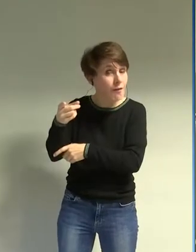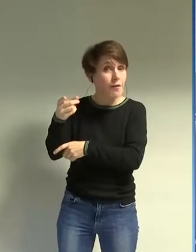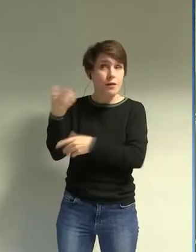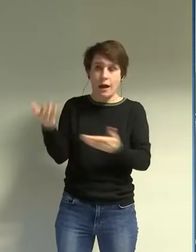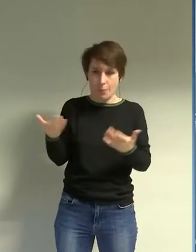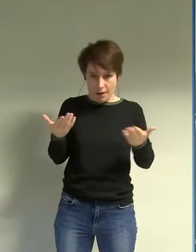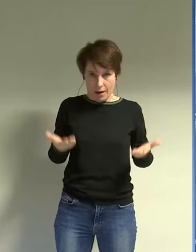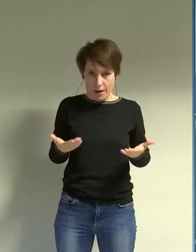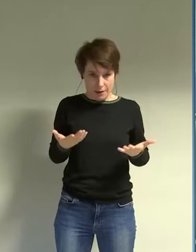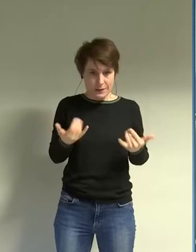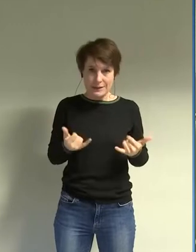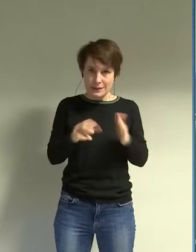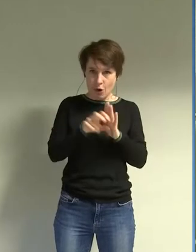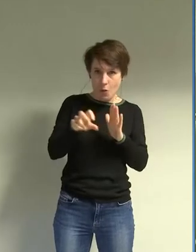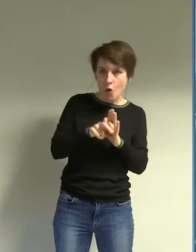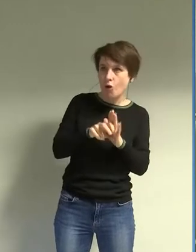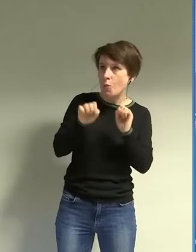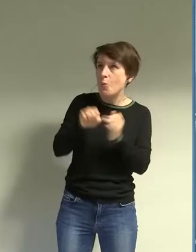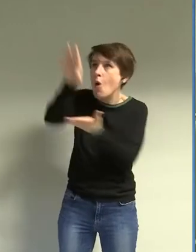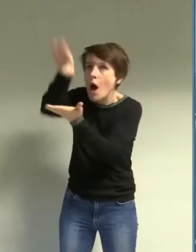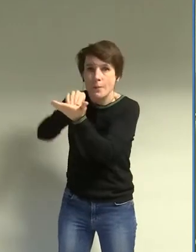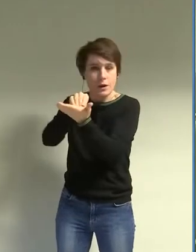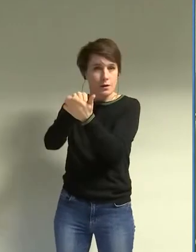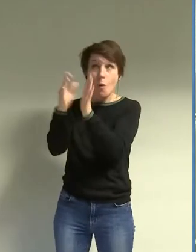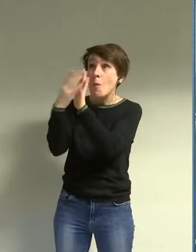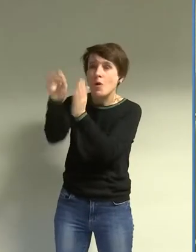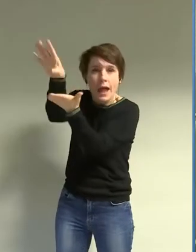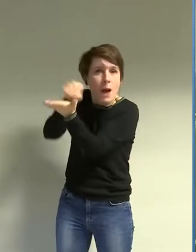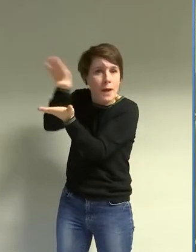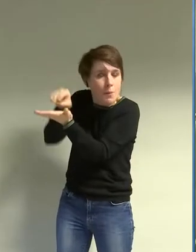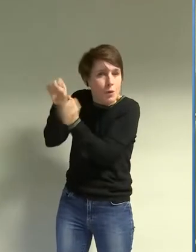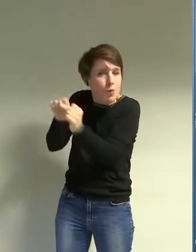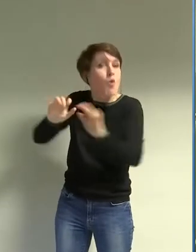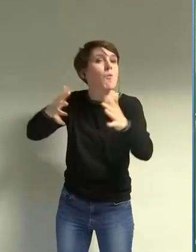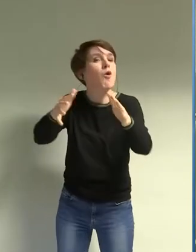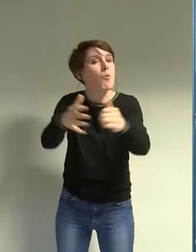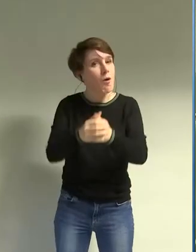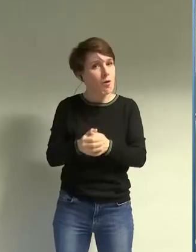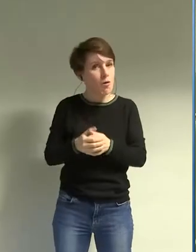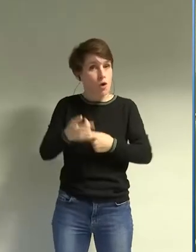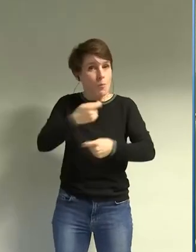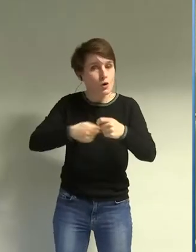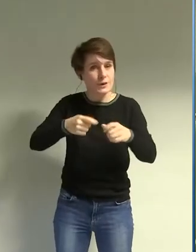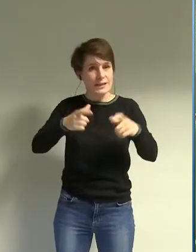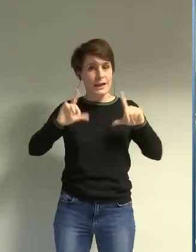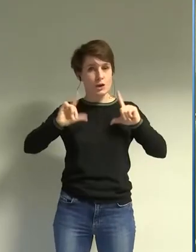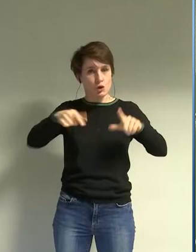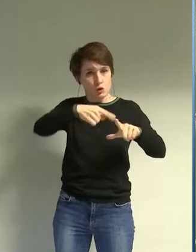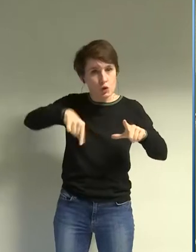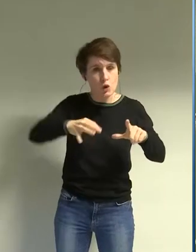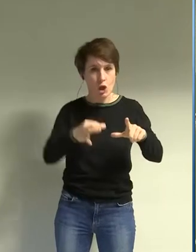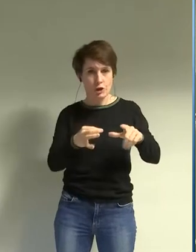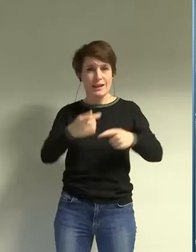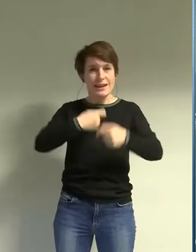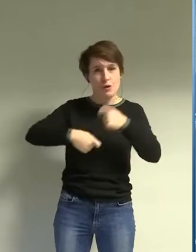capitalisera tel dessus dans ces deux cas pratiques le deal donuts economics actionne la structure créée par